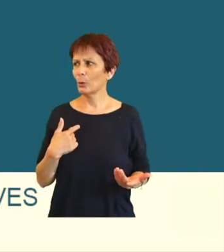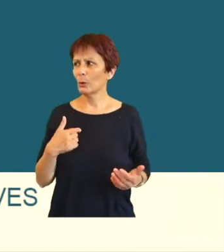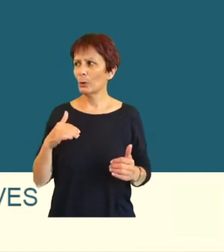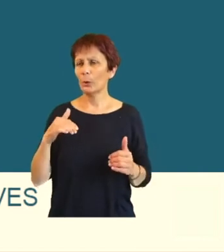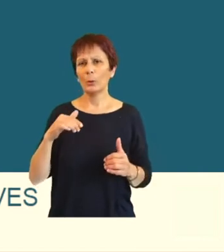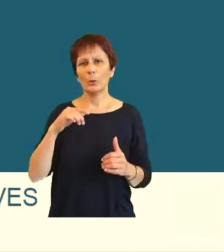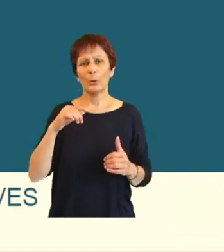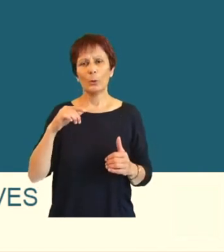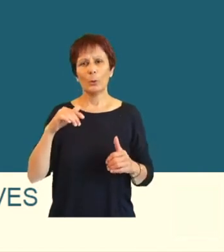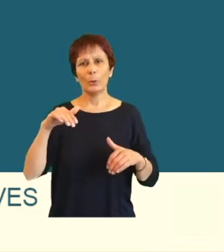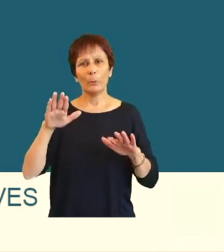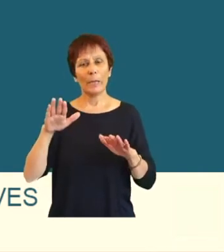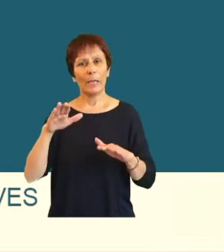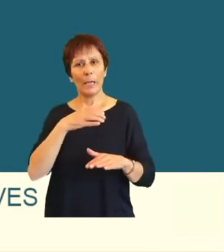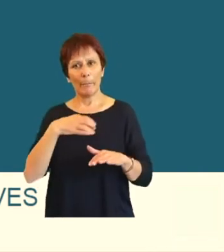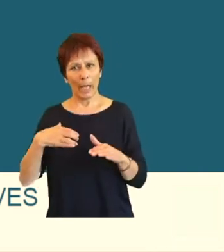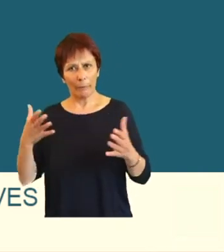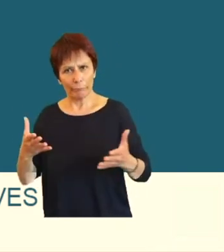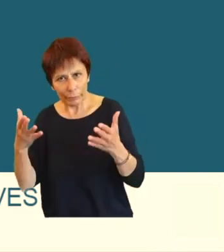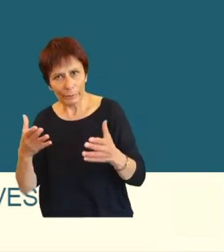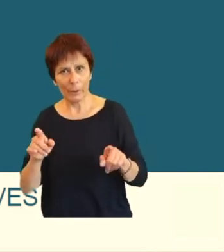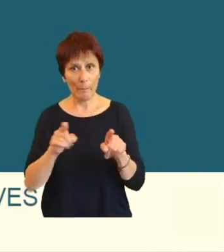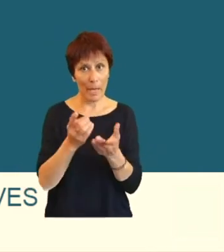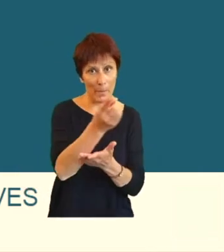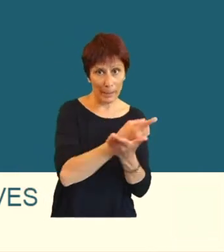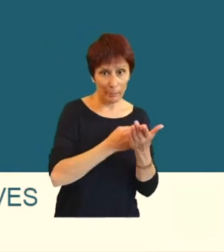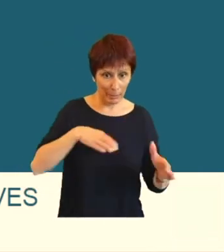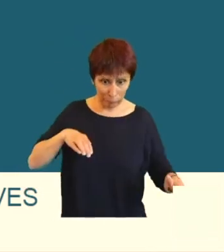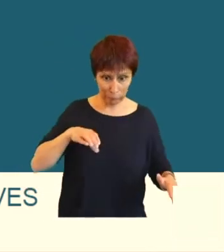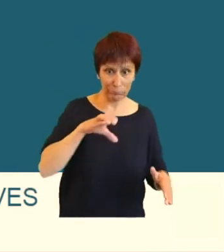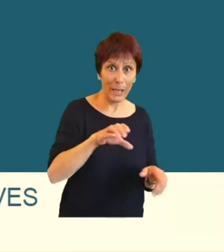projet. Mais le département participe aussi à la même hauteur.